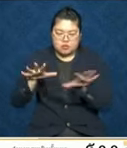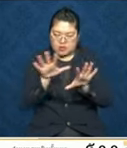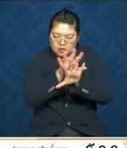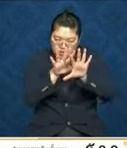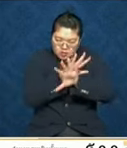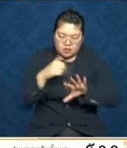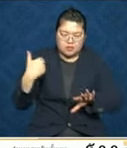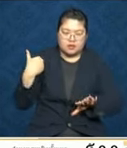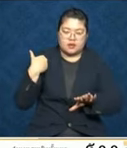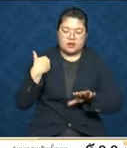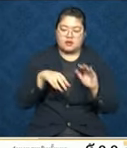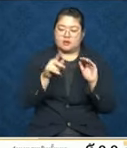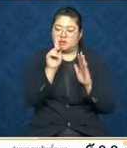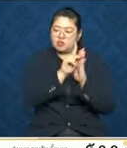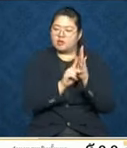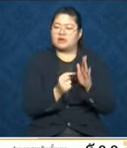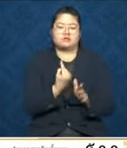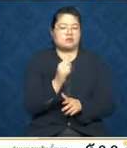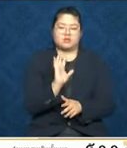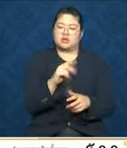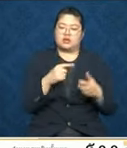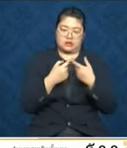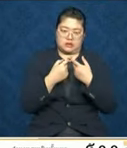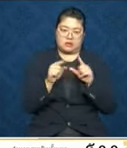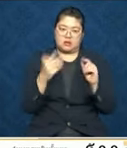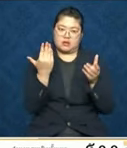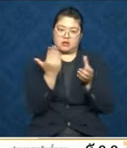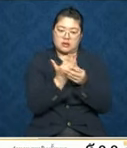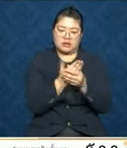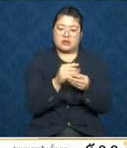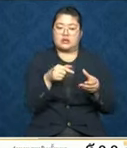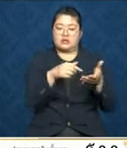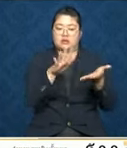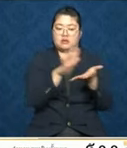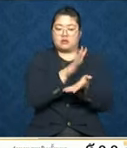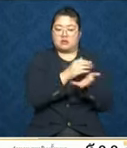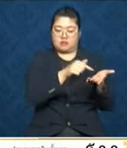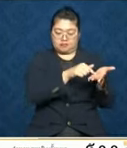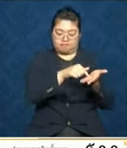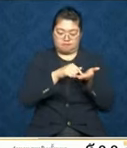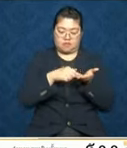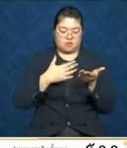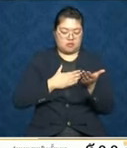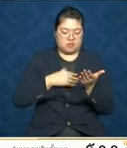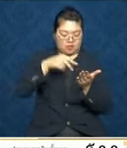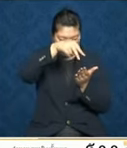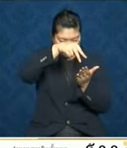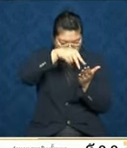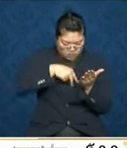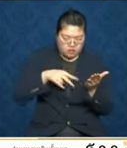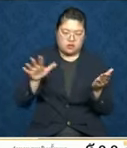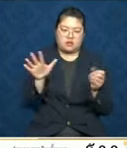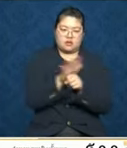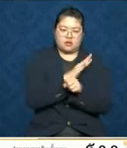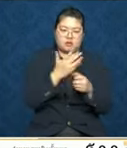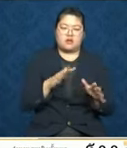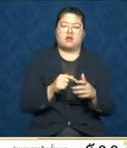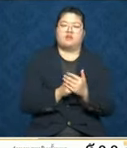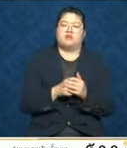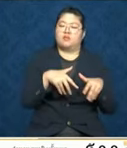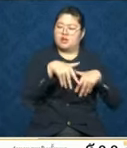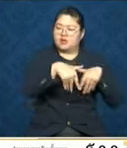ท่านั้นแต่เป็นเรื่องของขั้นตอนการปฏิบัตินะคะนี่คือเอกสารนะคะที่ประชาชนเจรจาและดิฉันได้อ่านทั้งปึกนี้แล้วนะคะเจรจามายาวนานหล